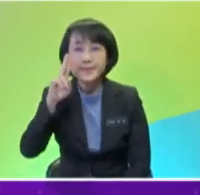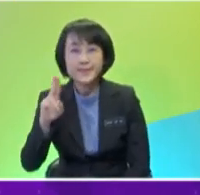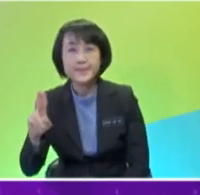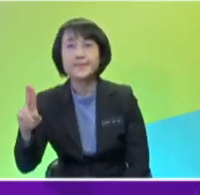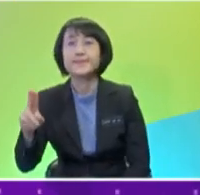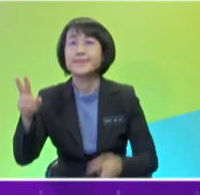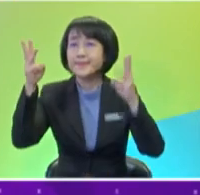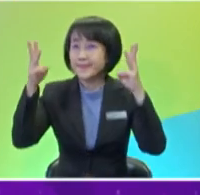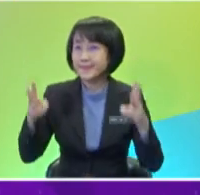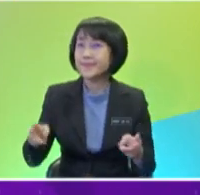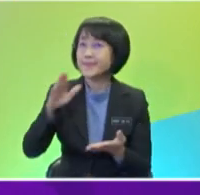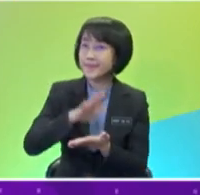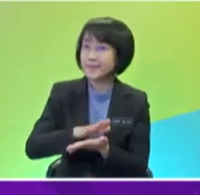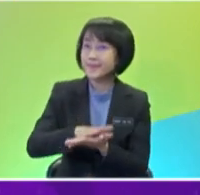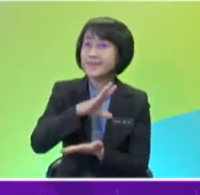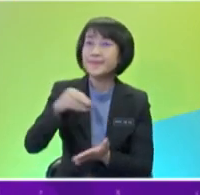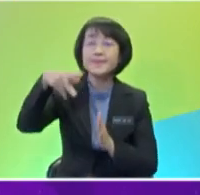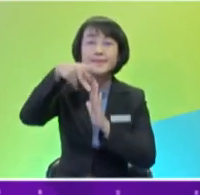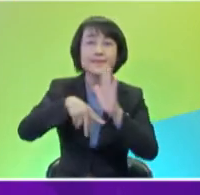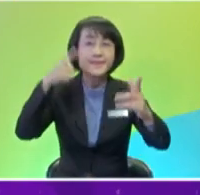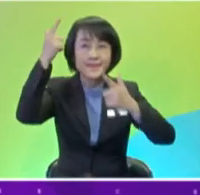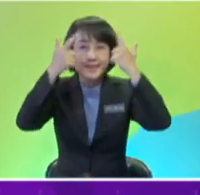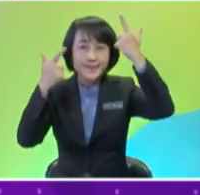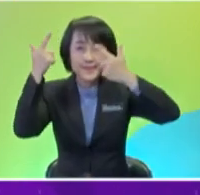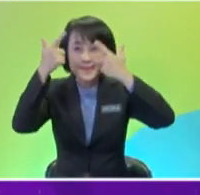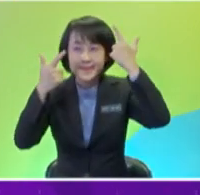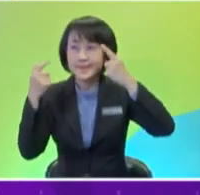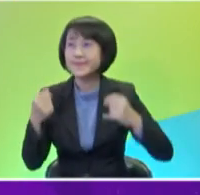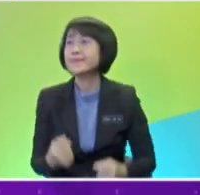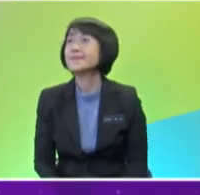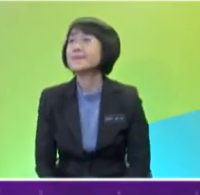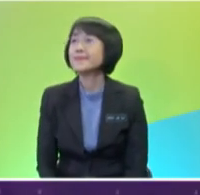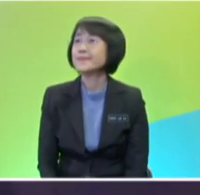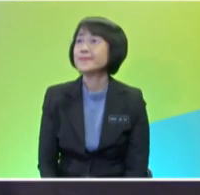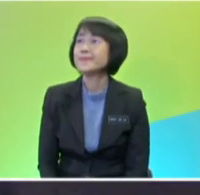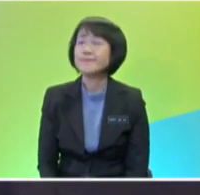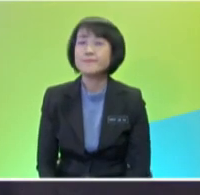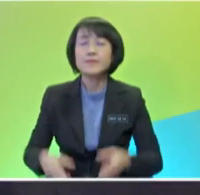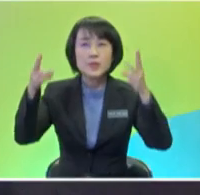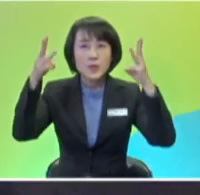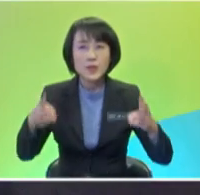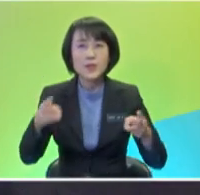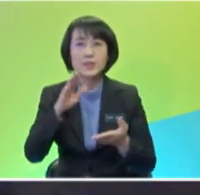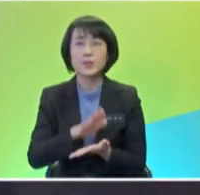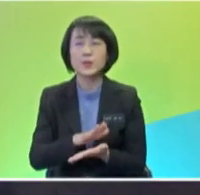warga sekolah dan pegawai mengenai warga sekolah